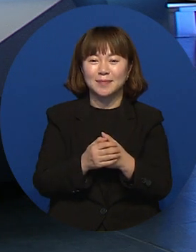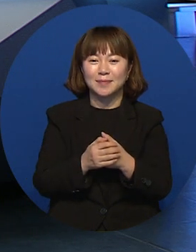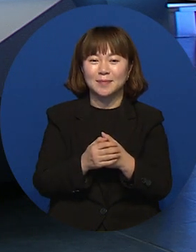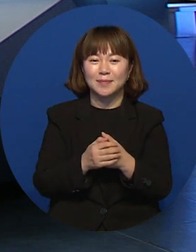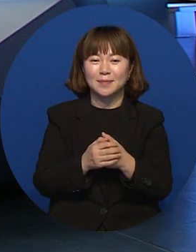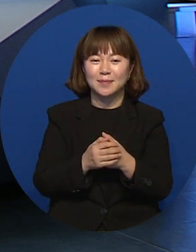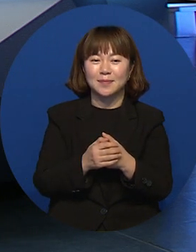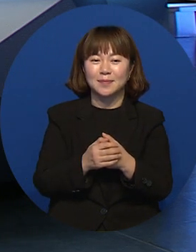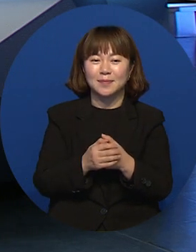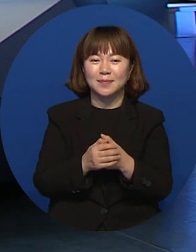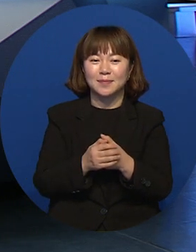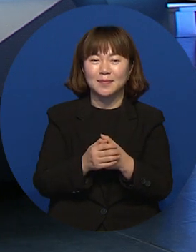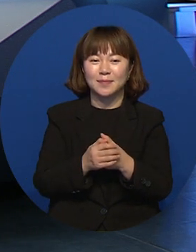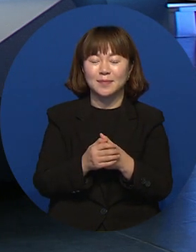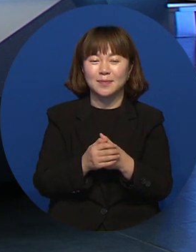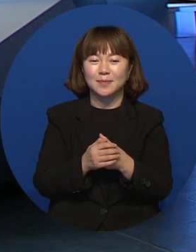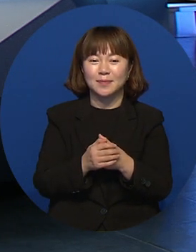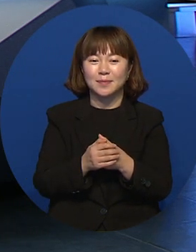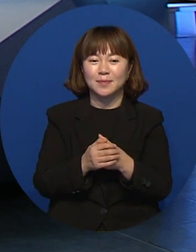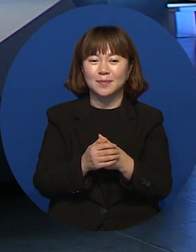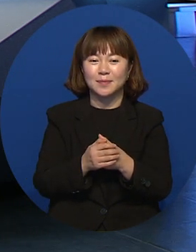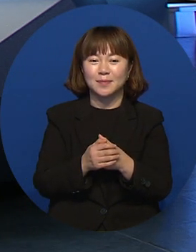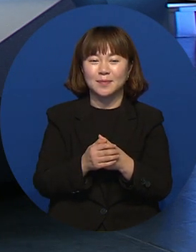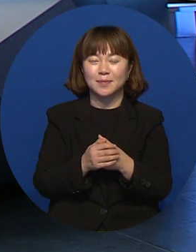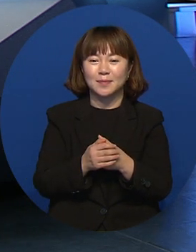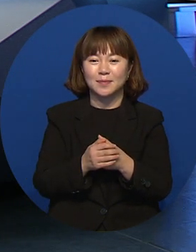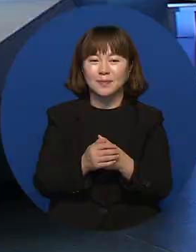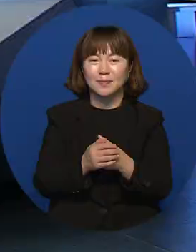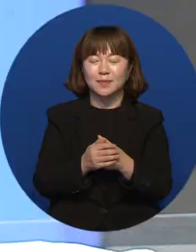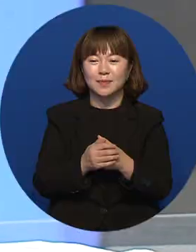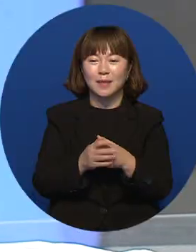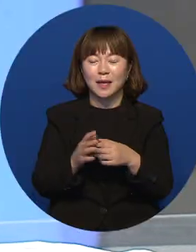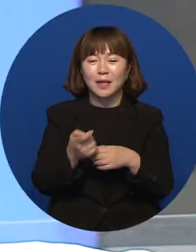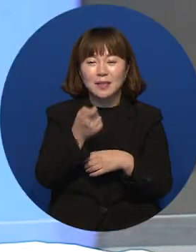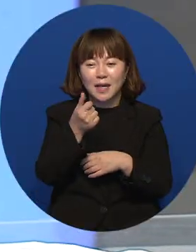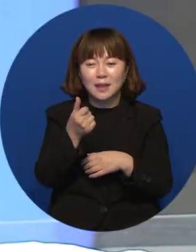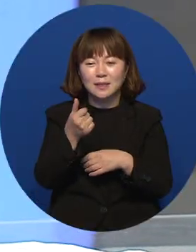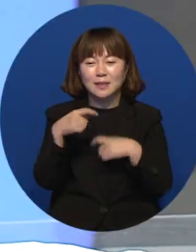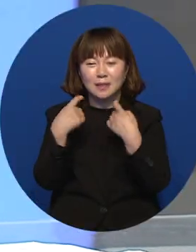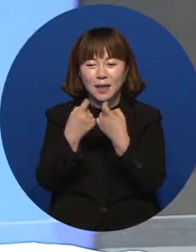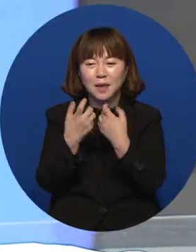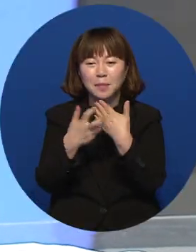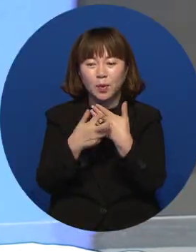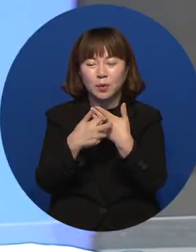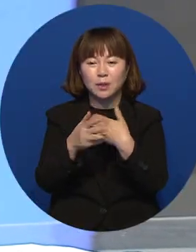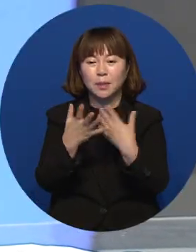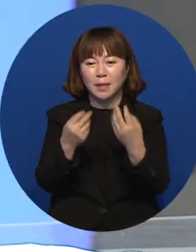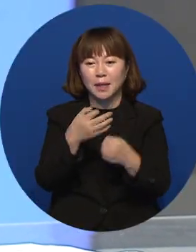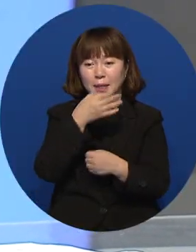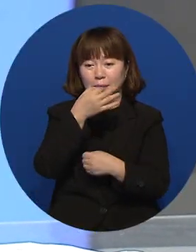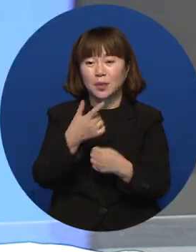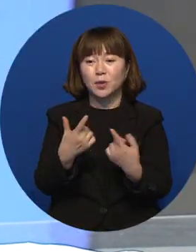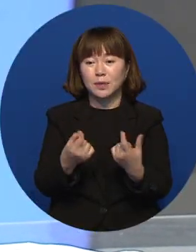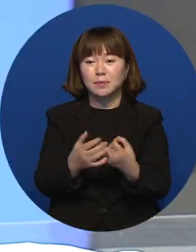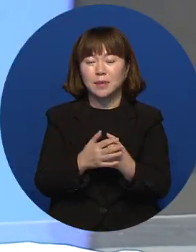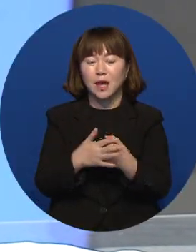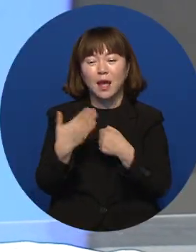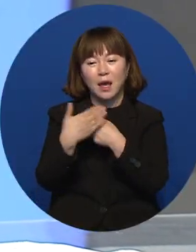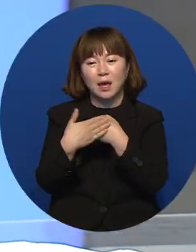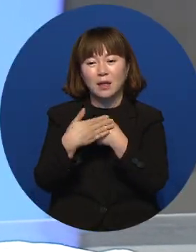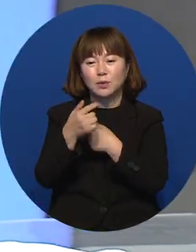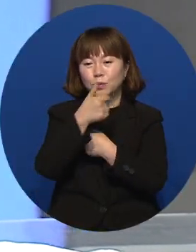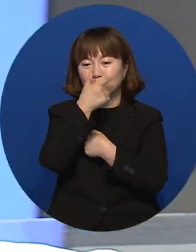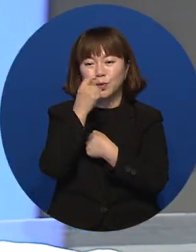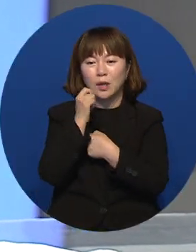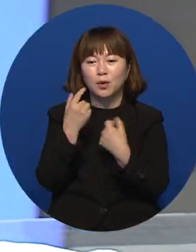제가 좀 제 얘기 드리고 싶으니 개인 회원들이 솔직히 많이 힘듭니다 근데 이제 그런 많은 혜택이 좀 점 같구요 또